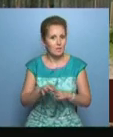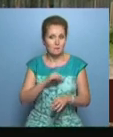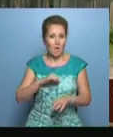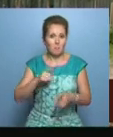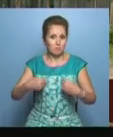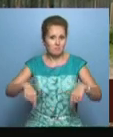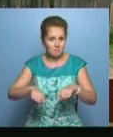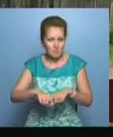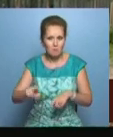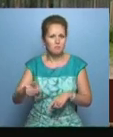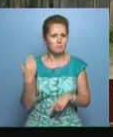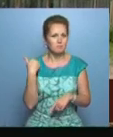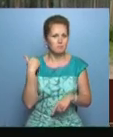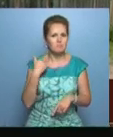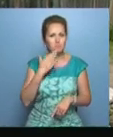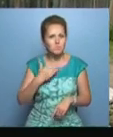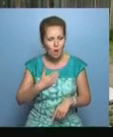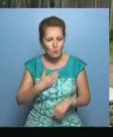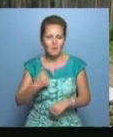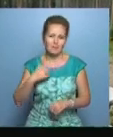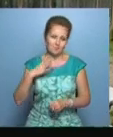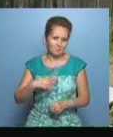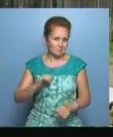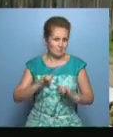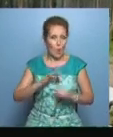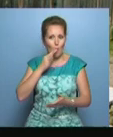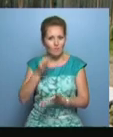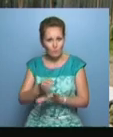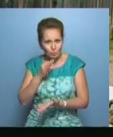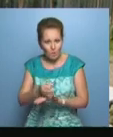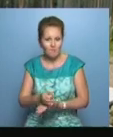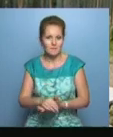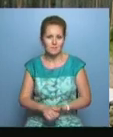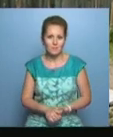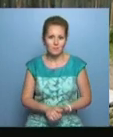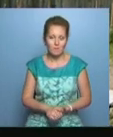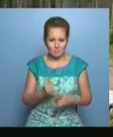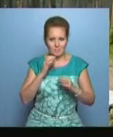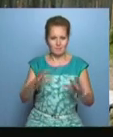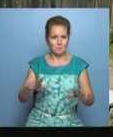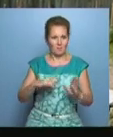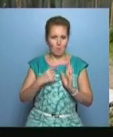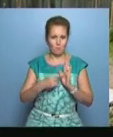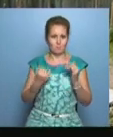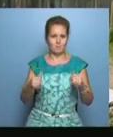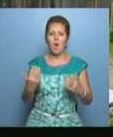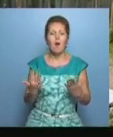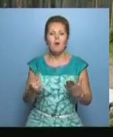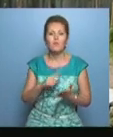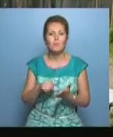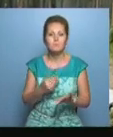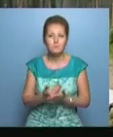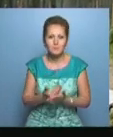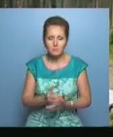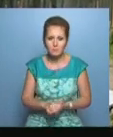устраивают. Они спрашивают, и мне приходится отвечать иногда, вот, даже как бы врасплох меня застают. Ну вот какие вот вопросы врасплох вас